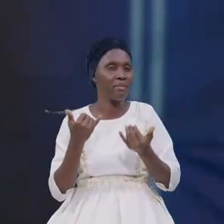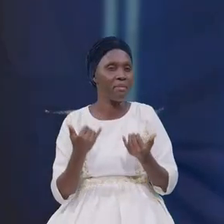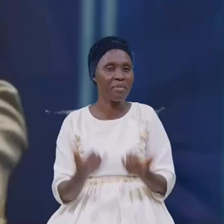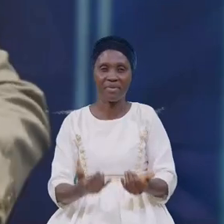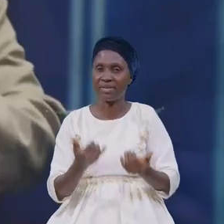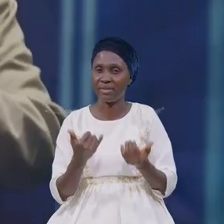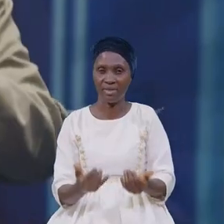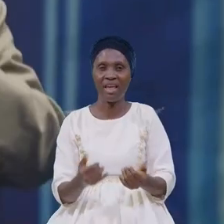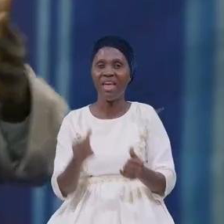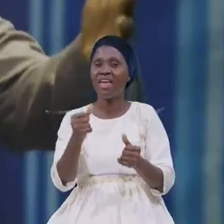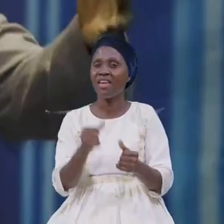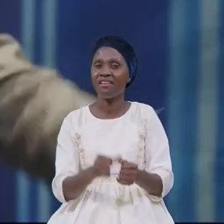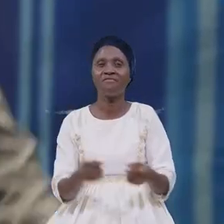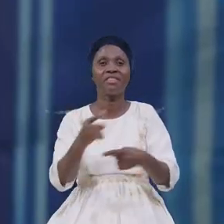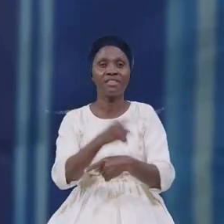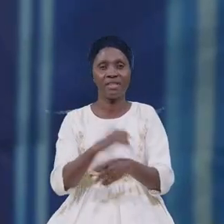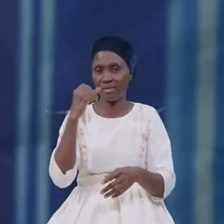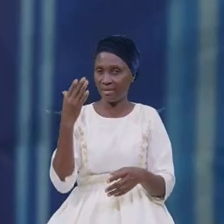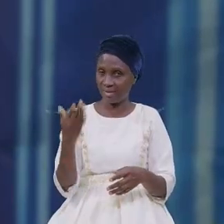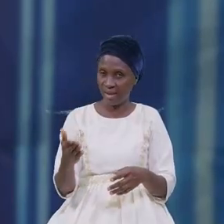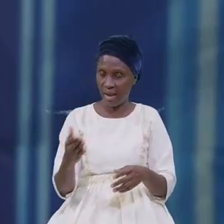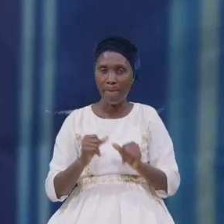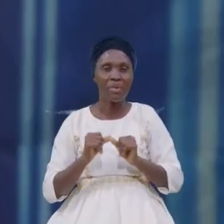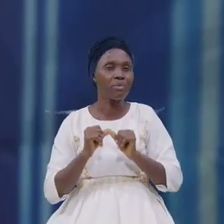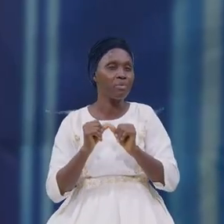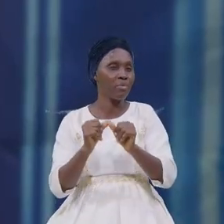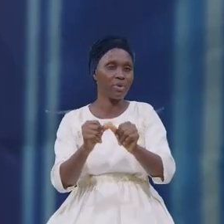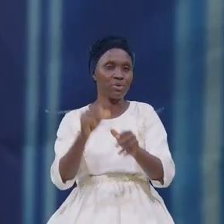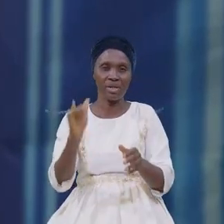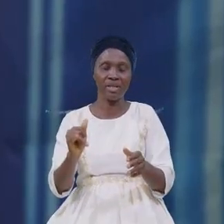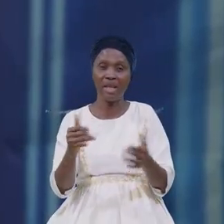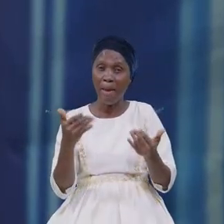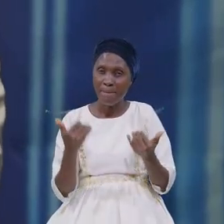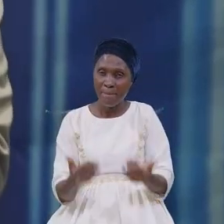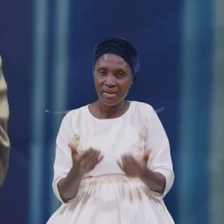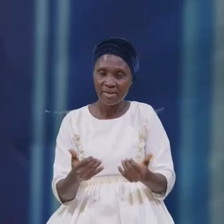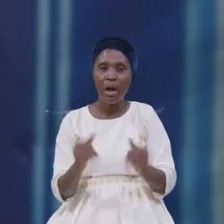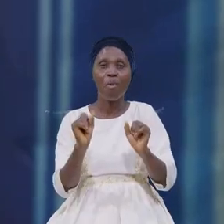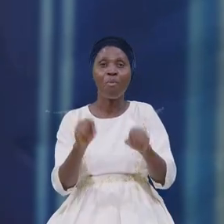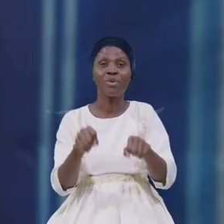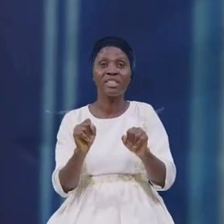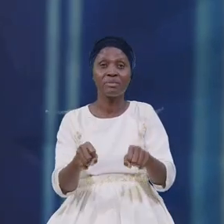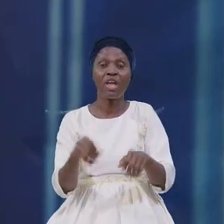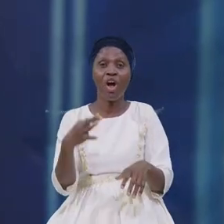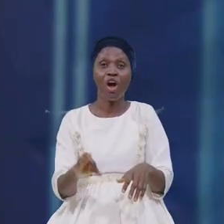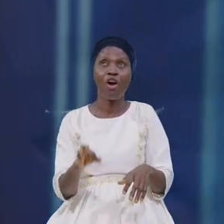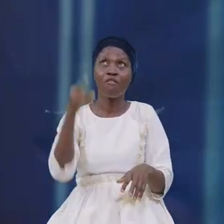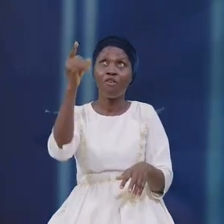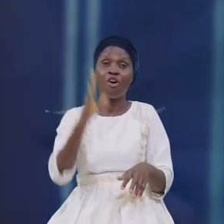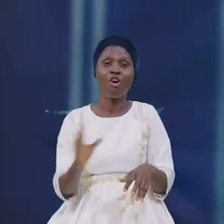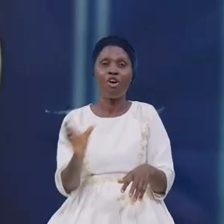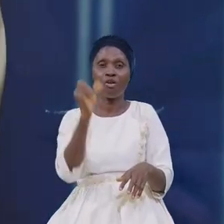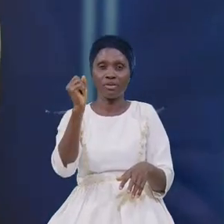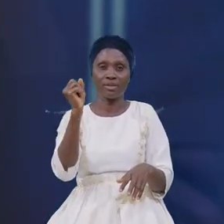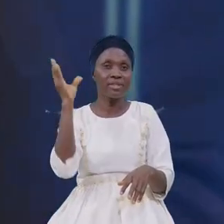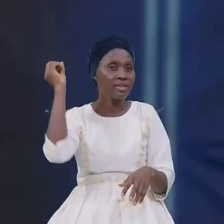Toujours présent, chaque jour, c'est là. Les possibilités perpétuellement présentes de la